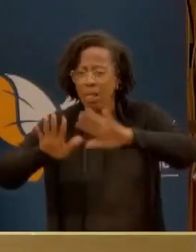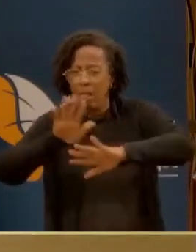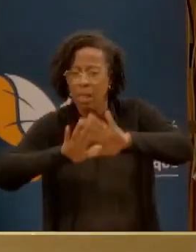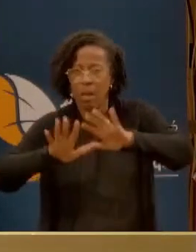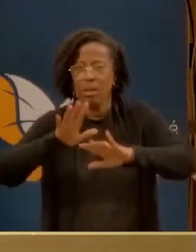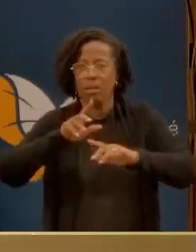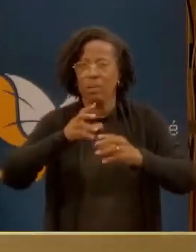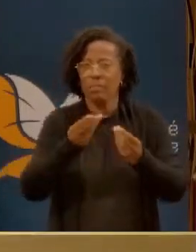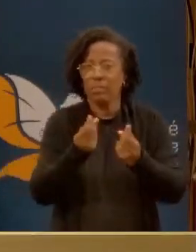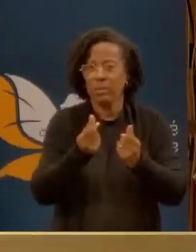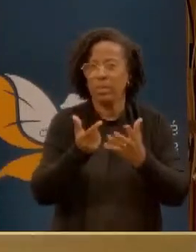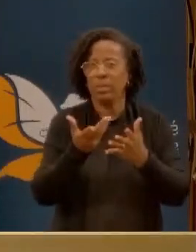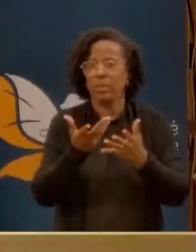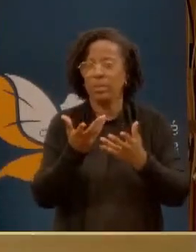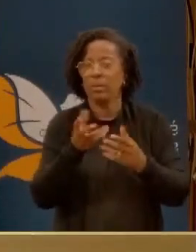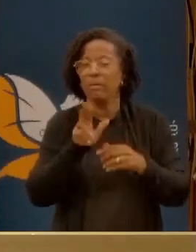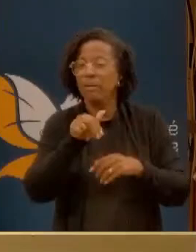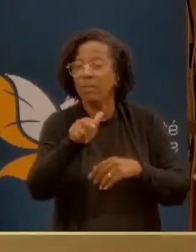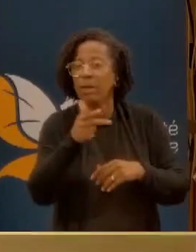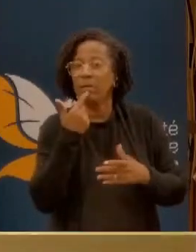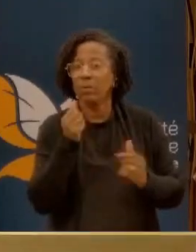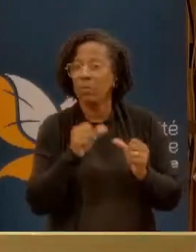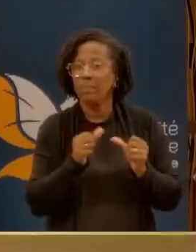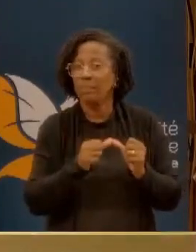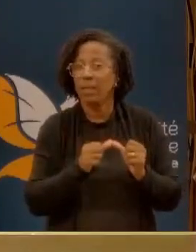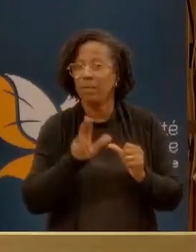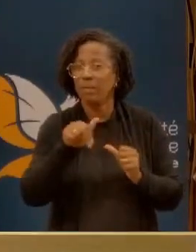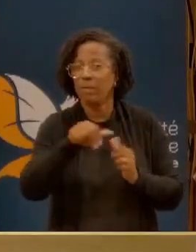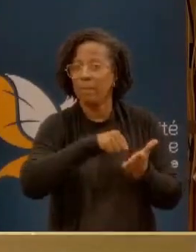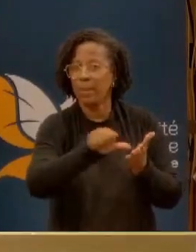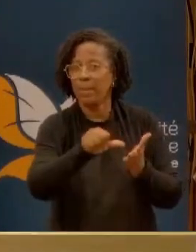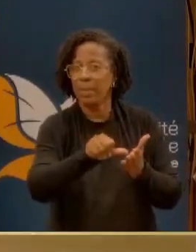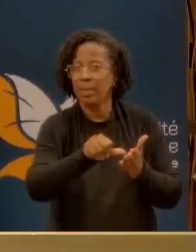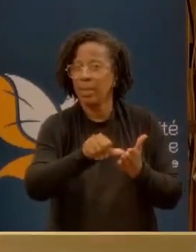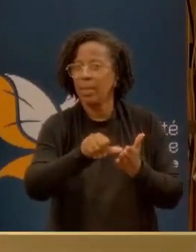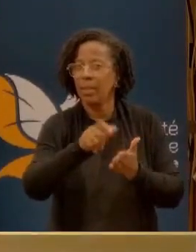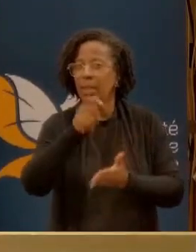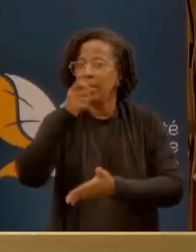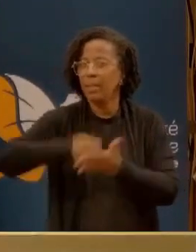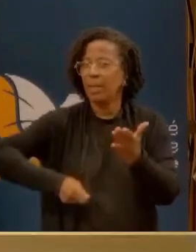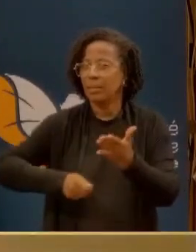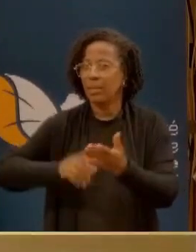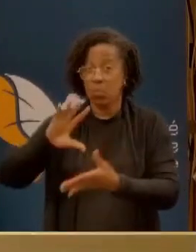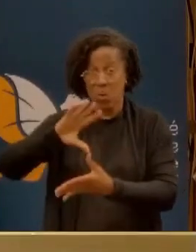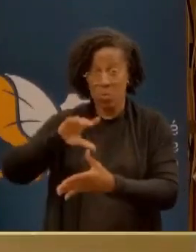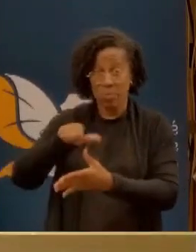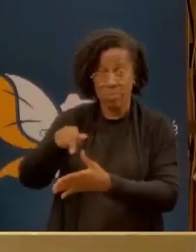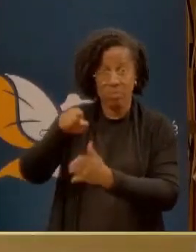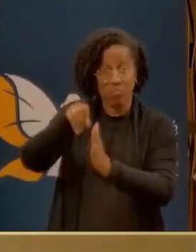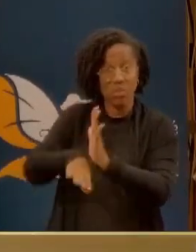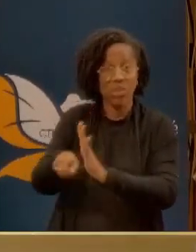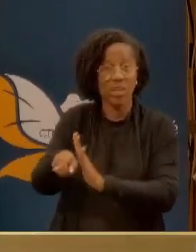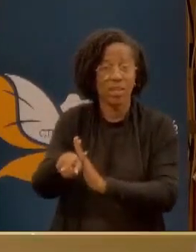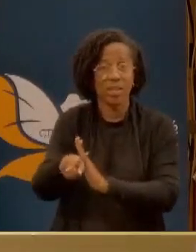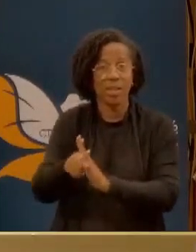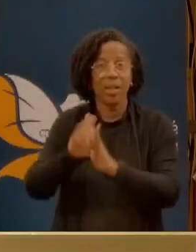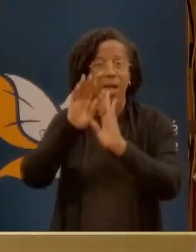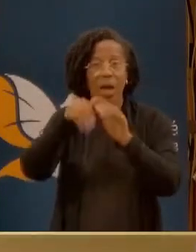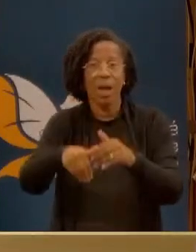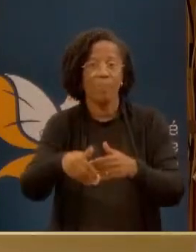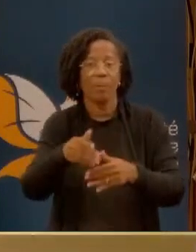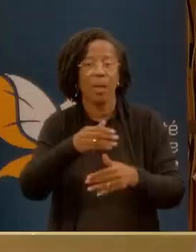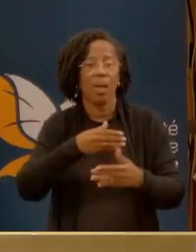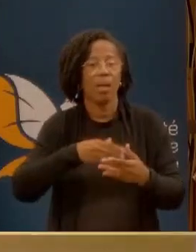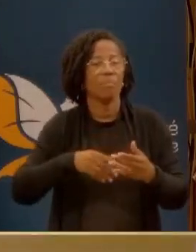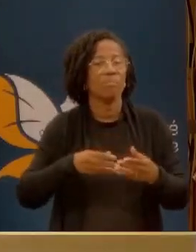qu'est-ce qu'ils vont faire? Ils vont payer la taxe en Guadeloupe pour partout où ce sera moins cher, et puis ensuite réinjecter le